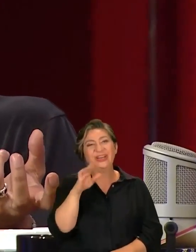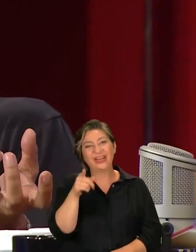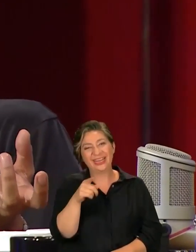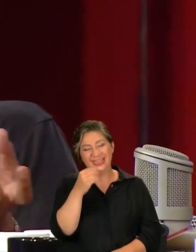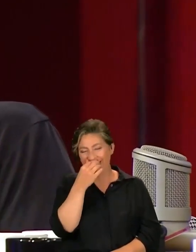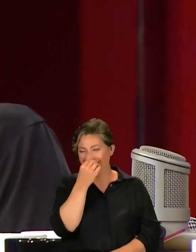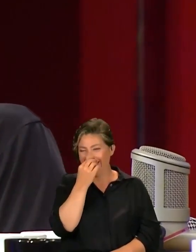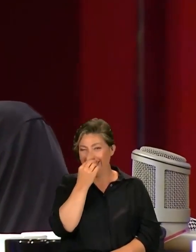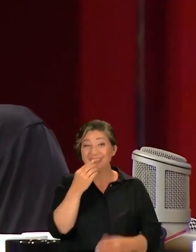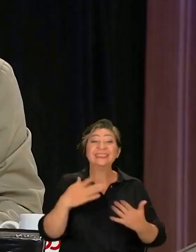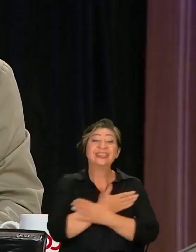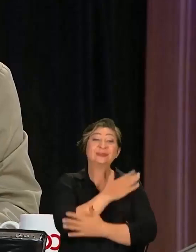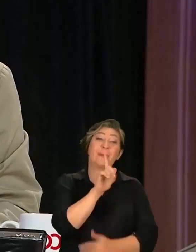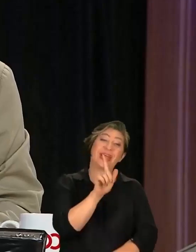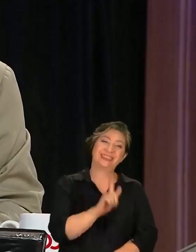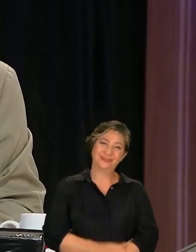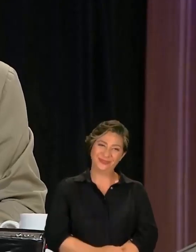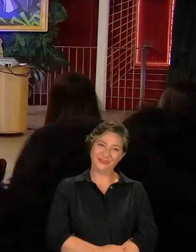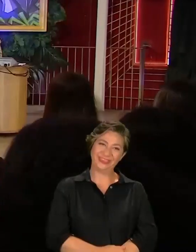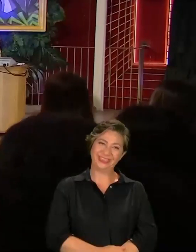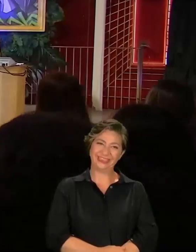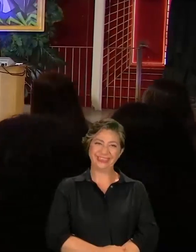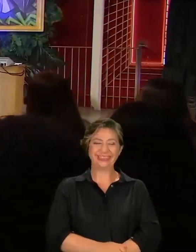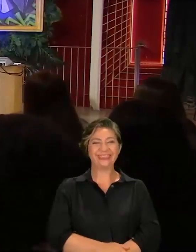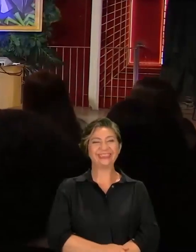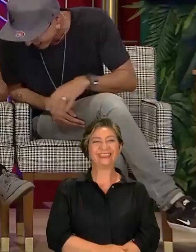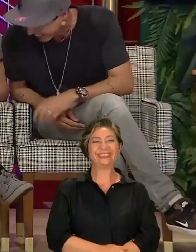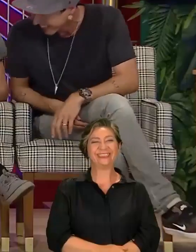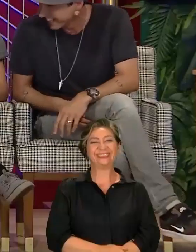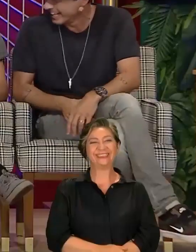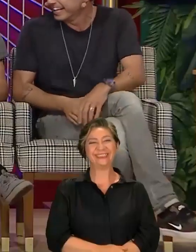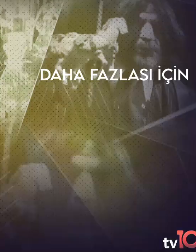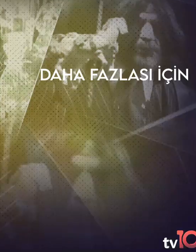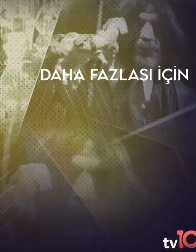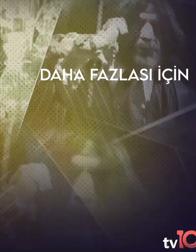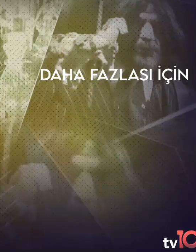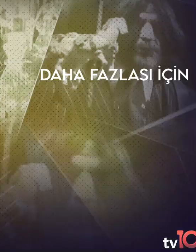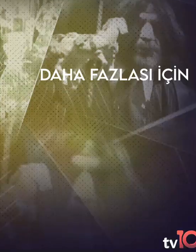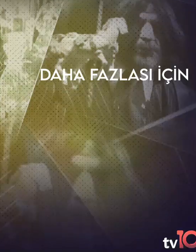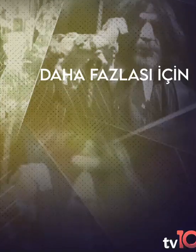sevişmem gerekiyor. Evet.